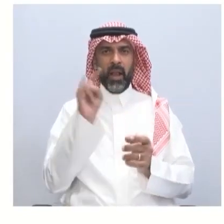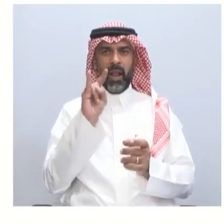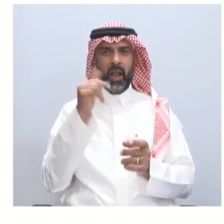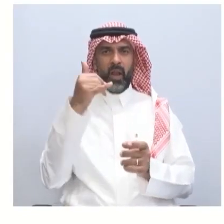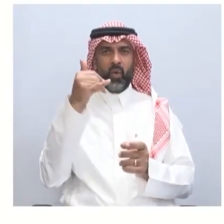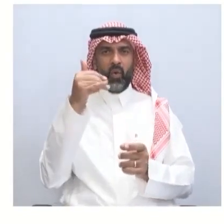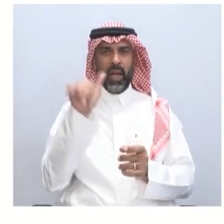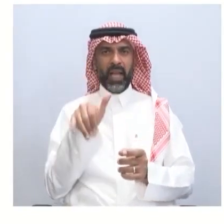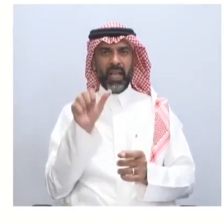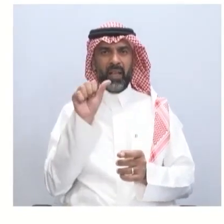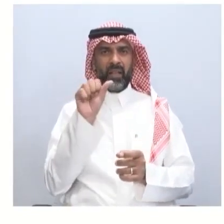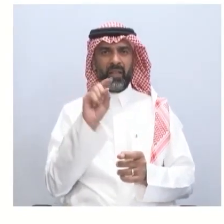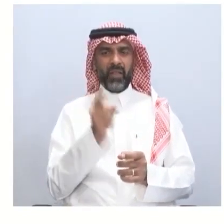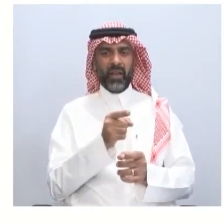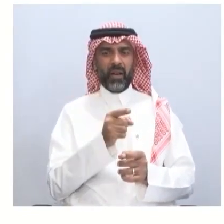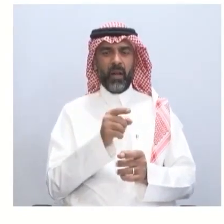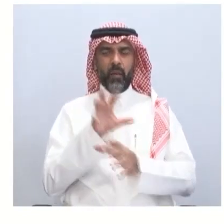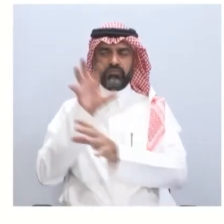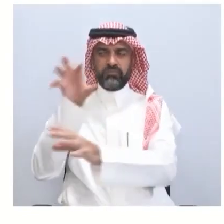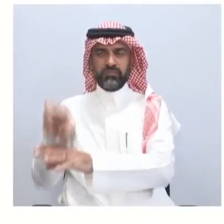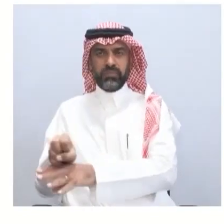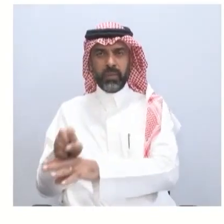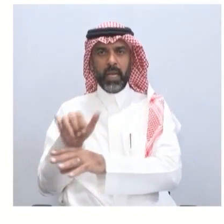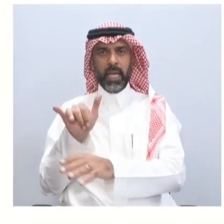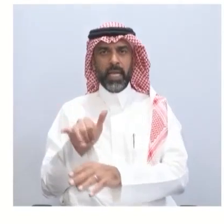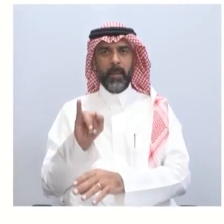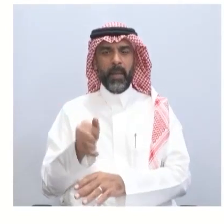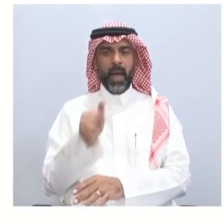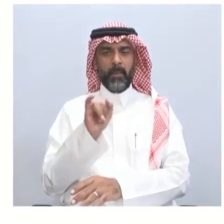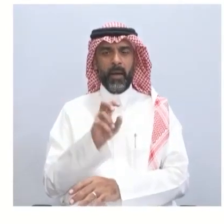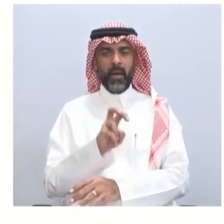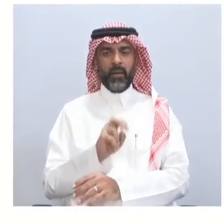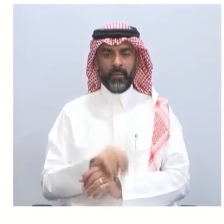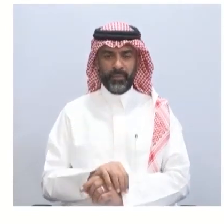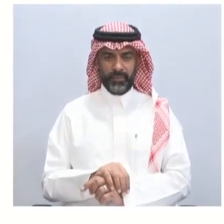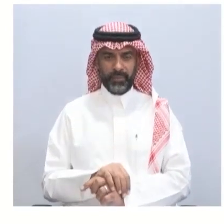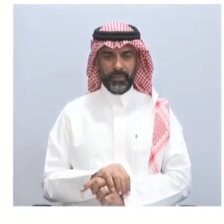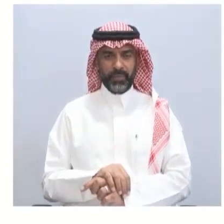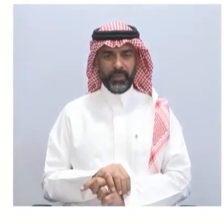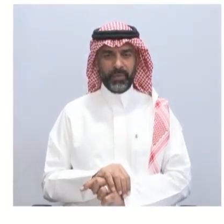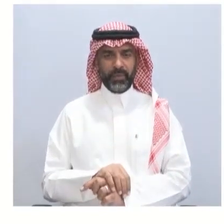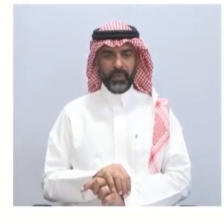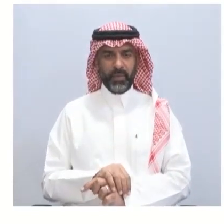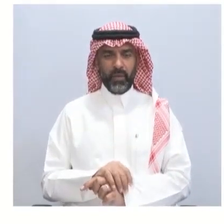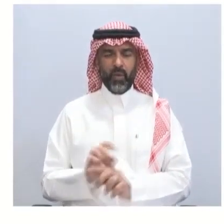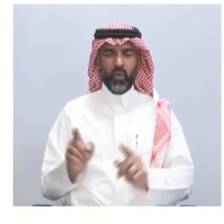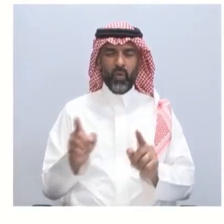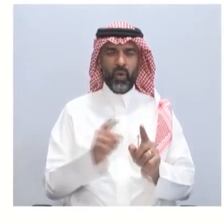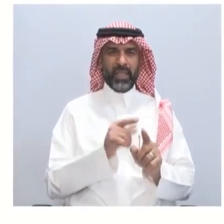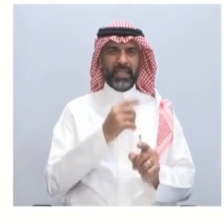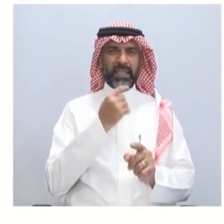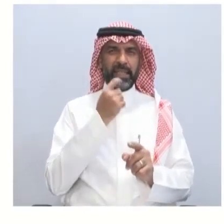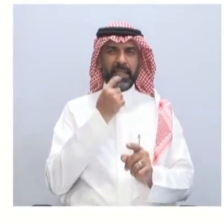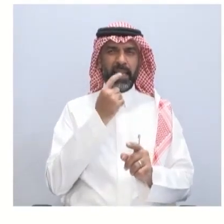لملكه وت او تداول بنوه الحكم منذ ذلك العهد الى منتصف القرن الخامس الهجري وكان